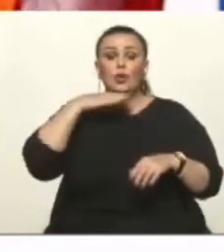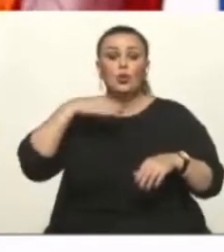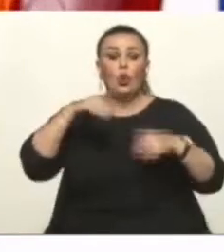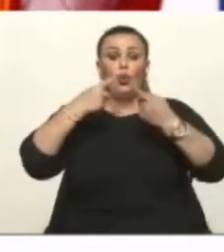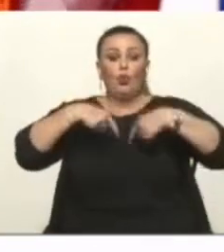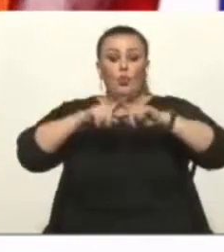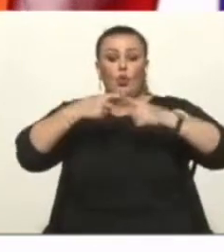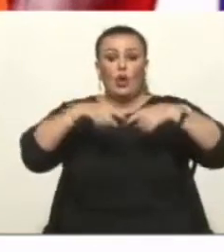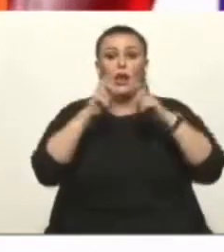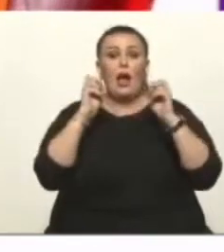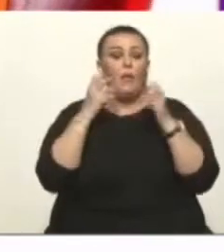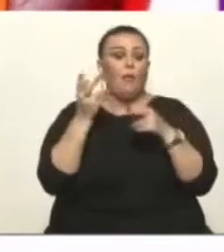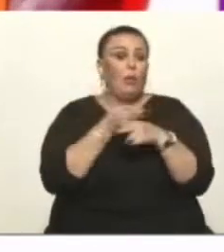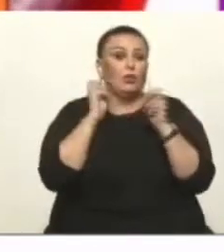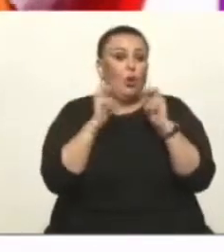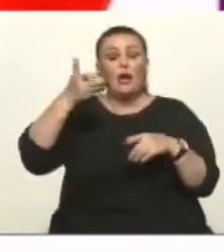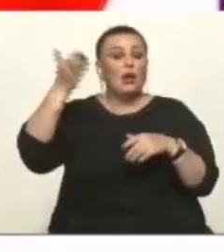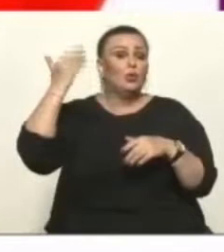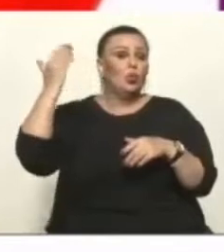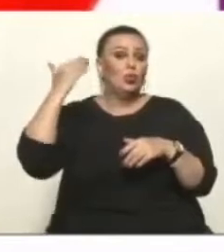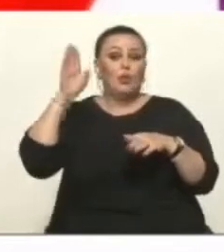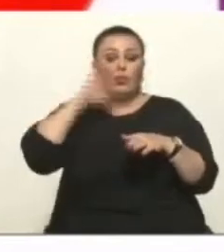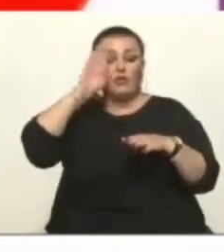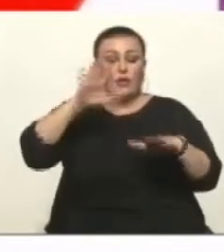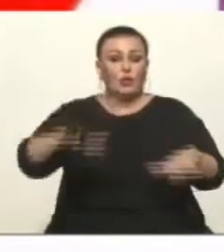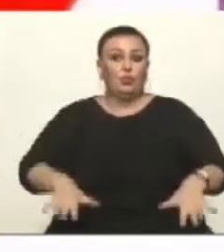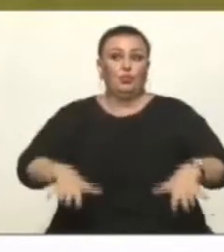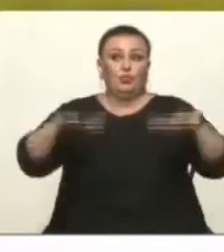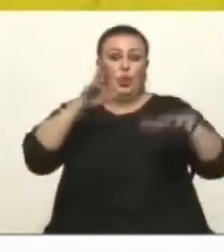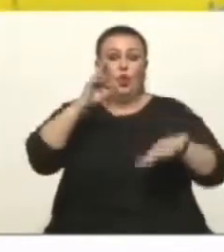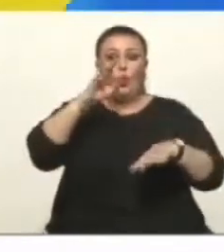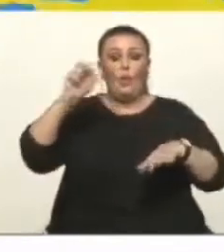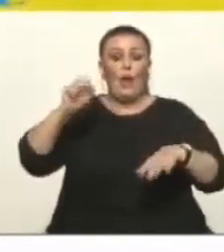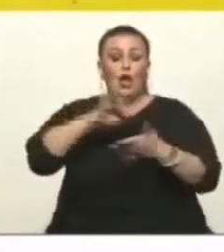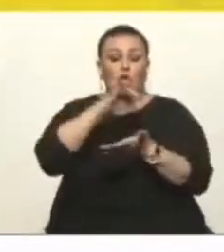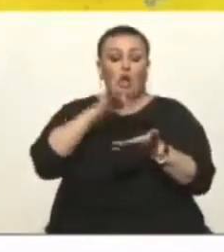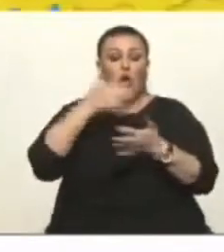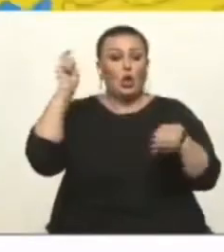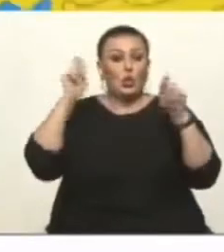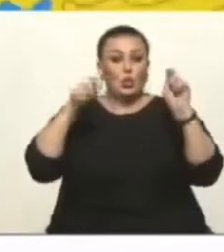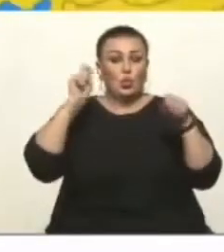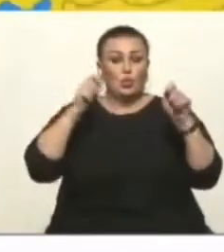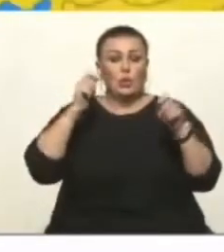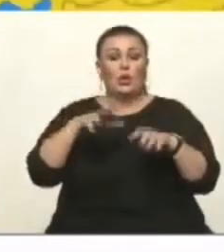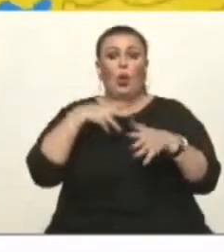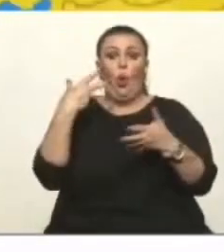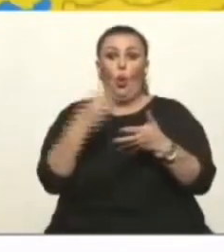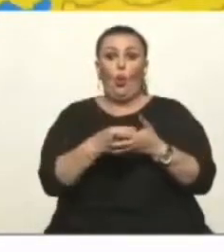bölgələri təhlükəsiz deyil. İtaliyada da baş vermişdi Como şəhərində və orada da turistlər